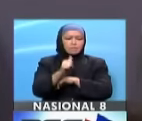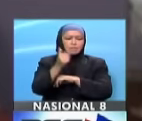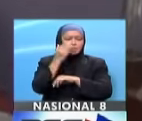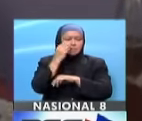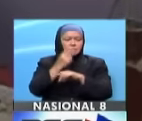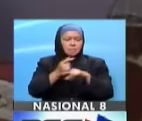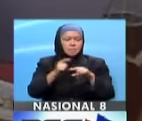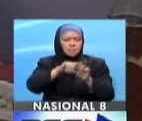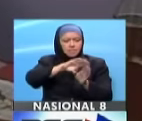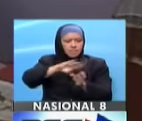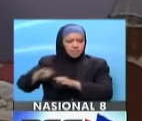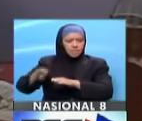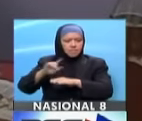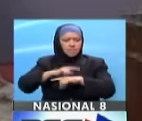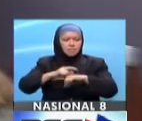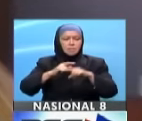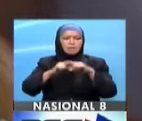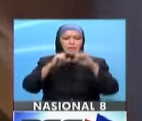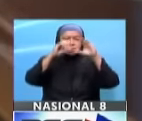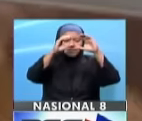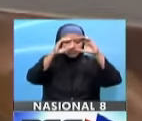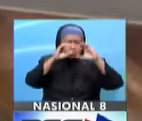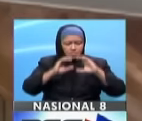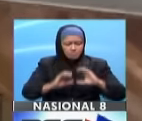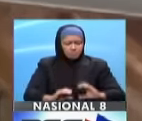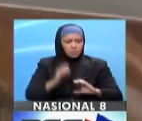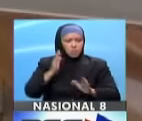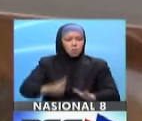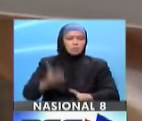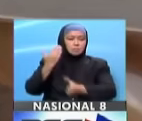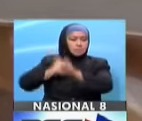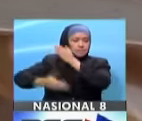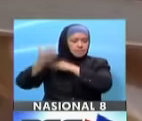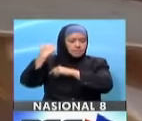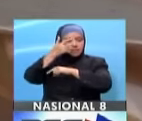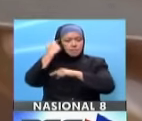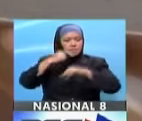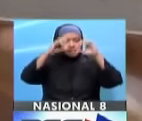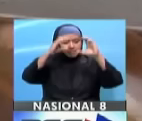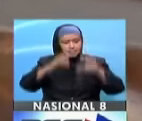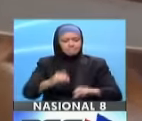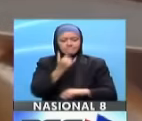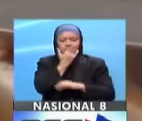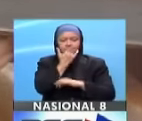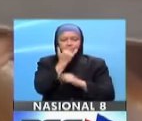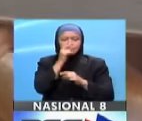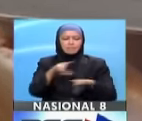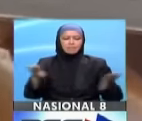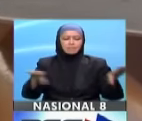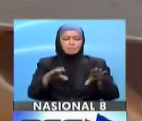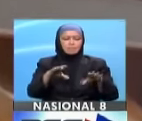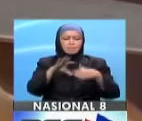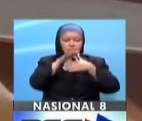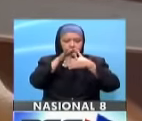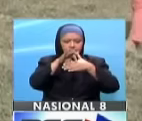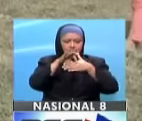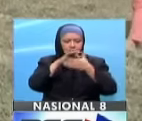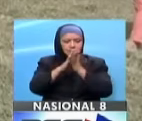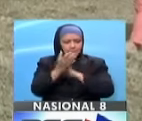terdahulu. Kerana teknik penyembelihan yang salah akan menyebabkan daging menjadi keras dan hitam serta